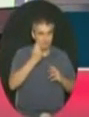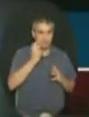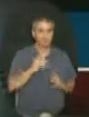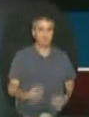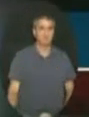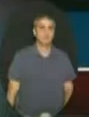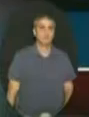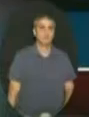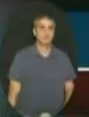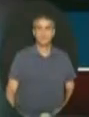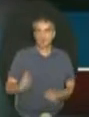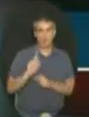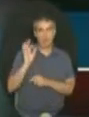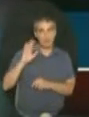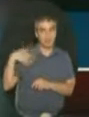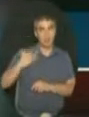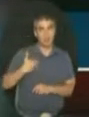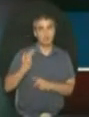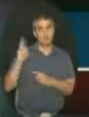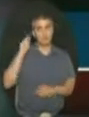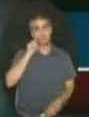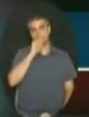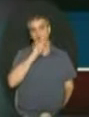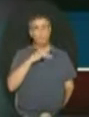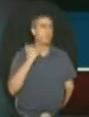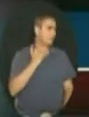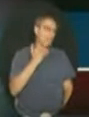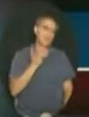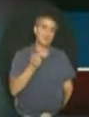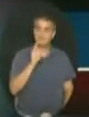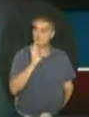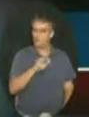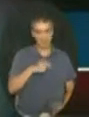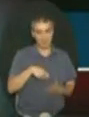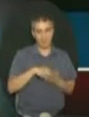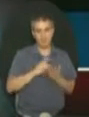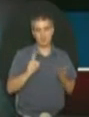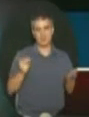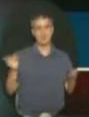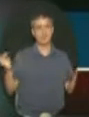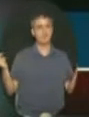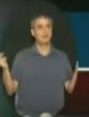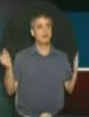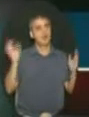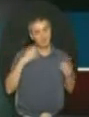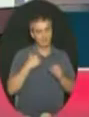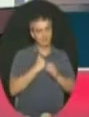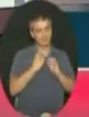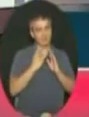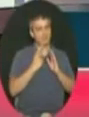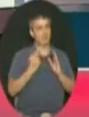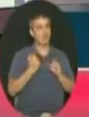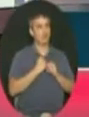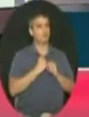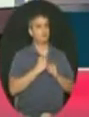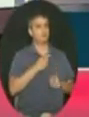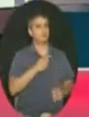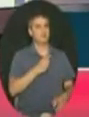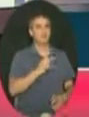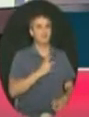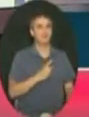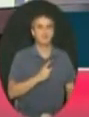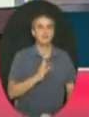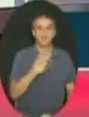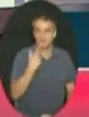יהיו יותר עשירות ממך. הם עדיין יהיו יותר עשירות ממך. תמיד הם יהיו יותר עשירות. זאת אומרת, את העוול הזה לא תיקנת. אבל עדיין הלכתי לפי חוק עשיית עושר. רק נסגור